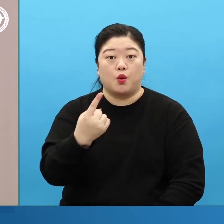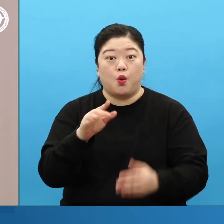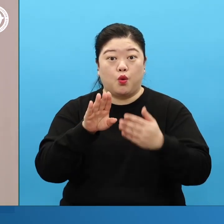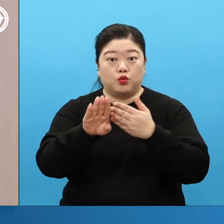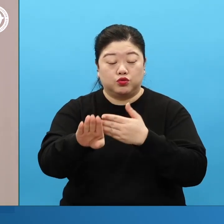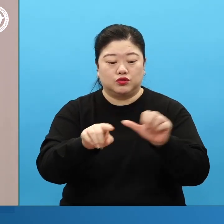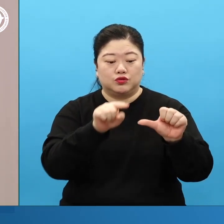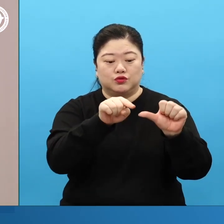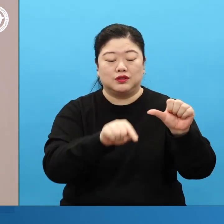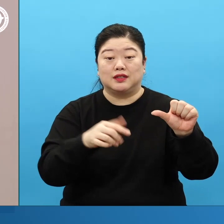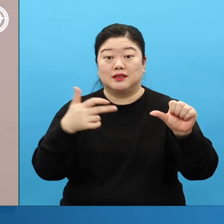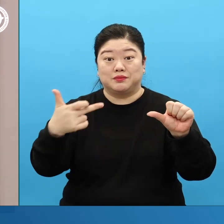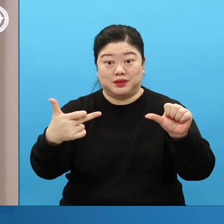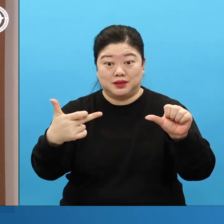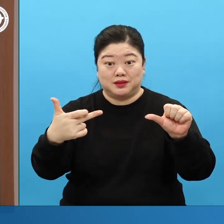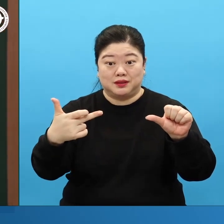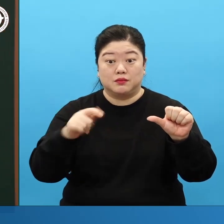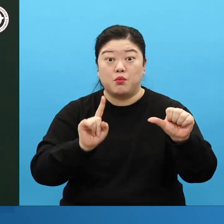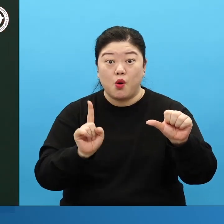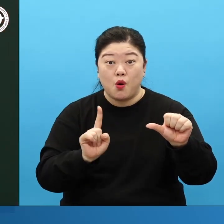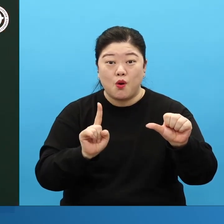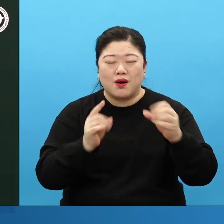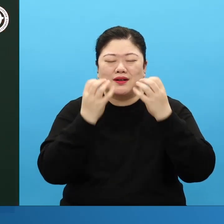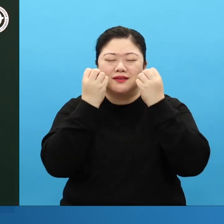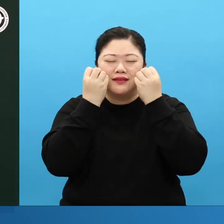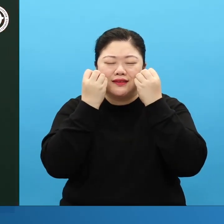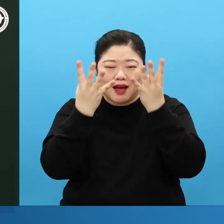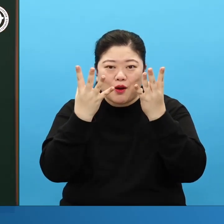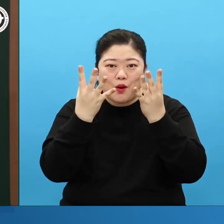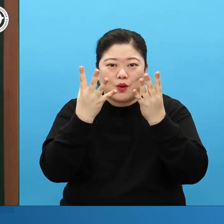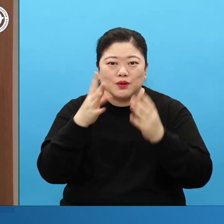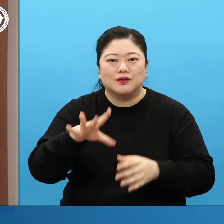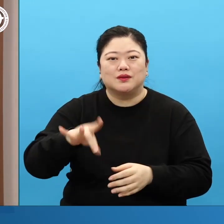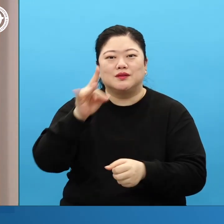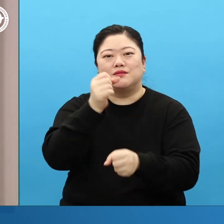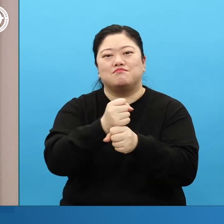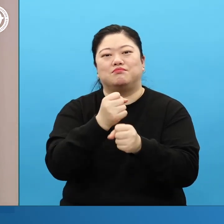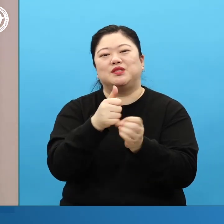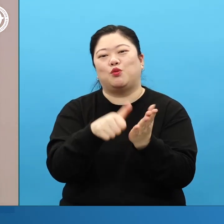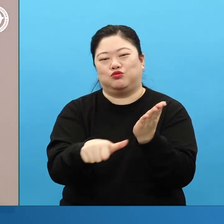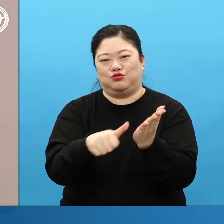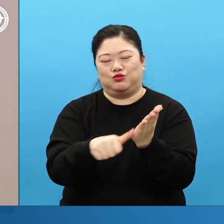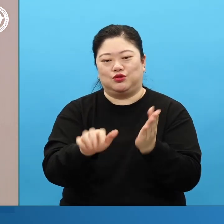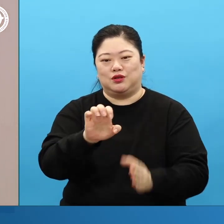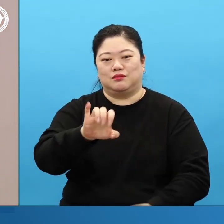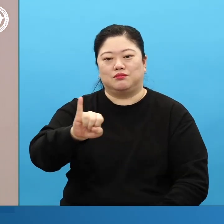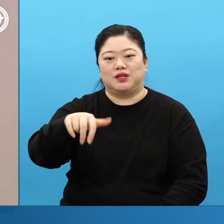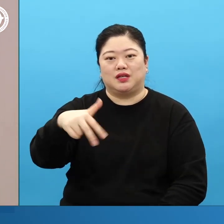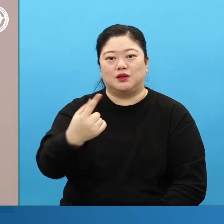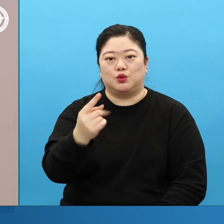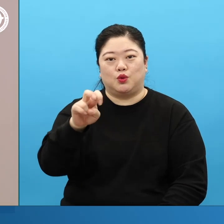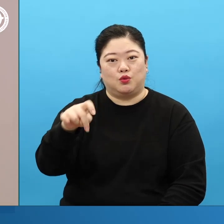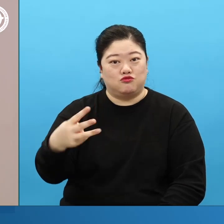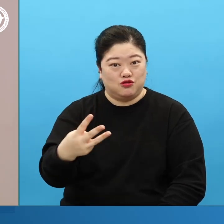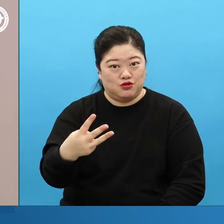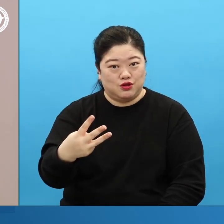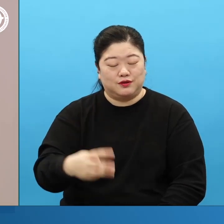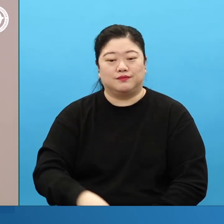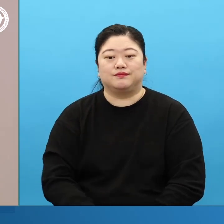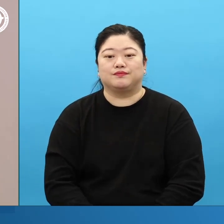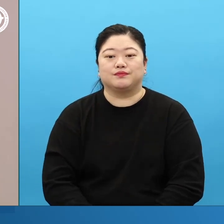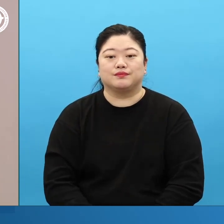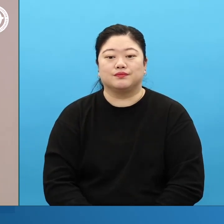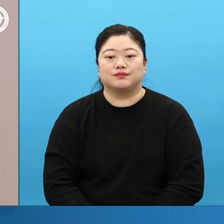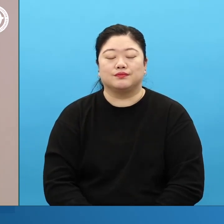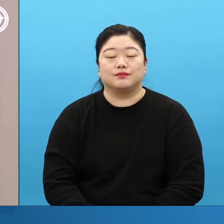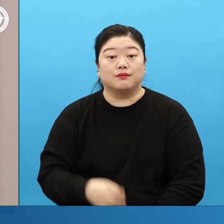새로운 피조물이라. Por eso se llama ser una nueva criatura. 이게 굉장히 중요한 단어죠. Es una palabra muy importante.